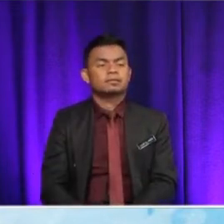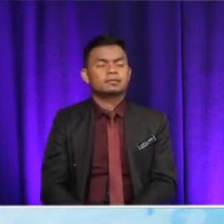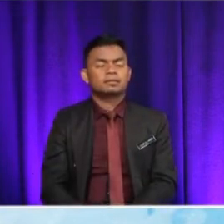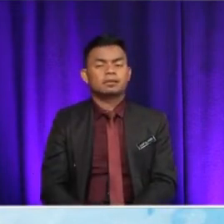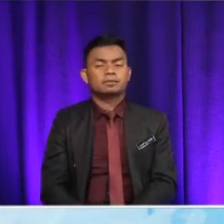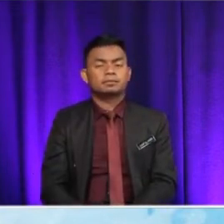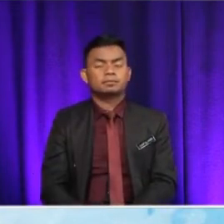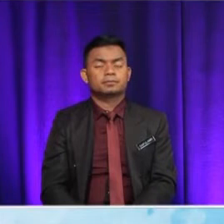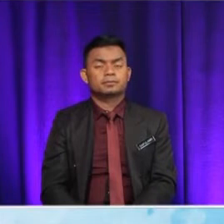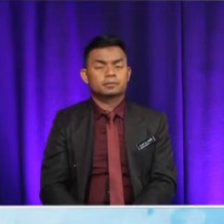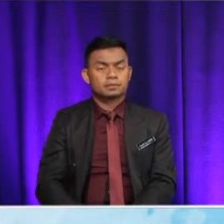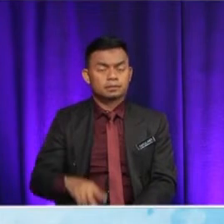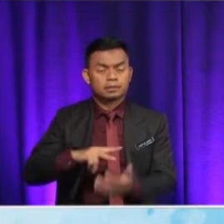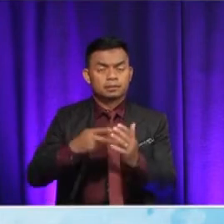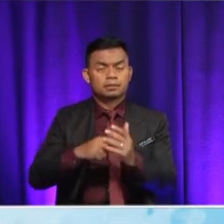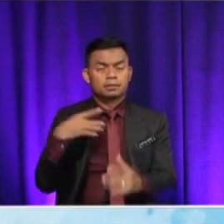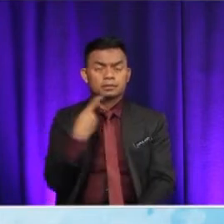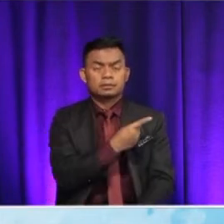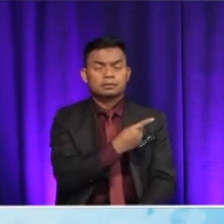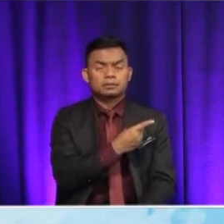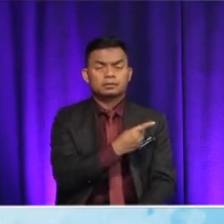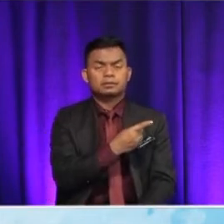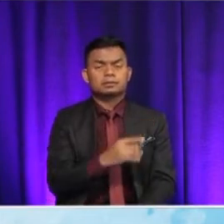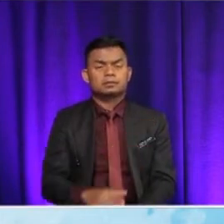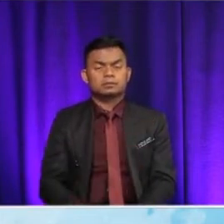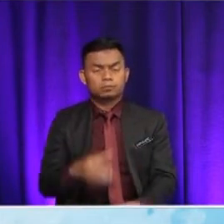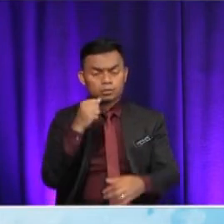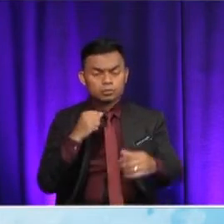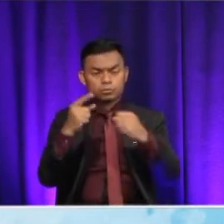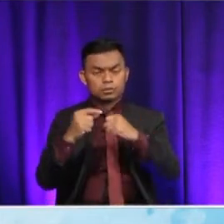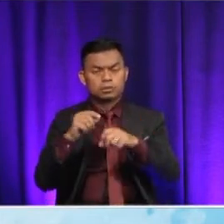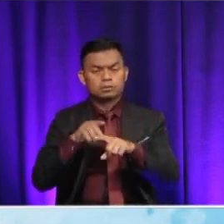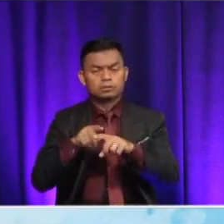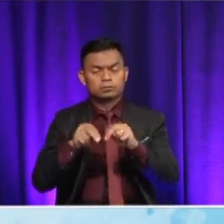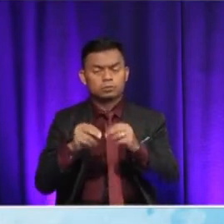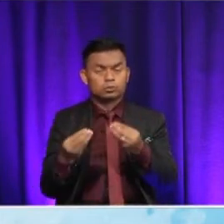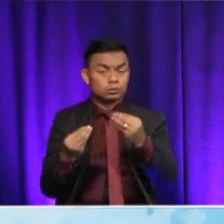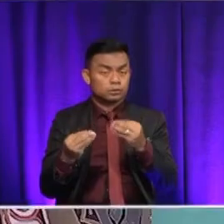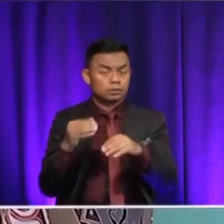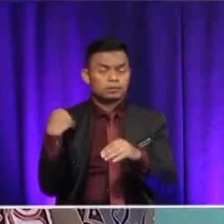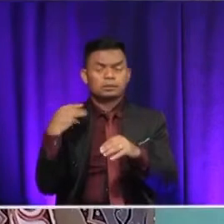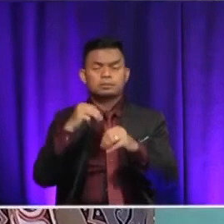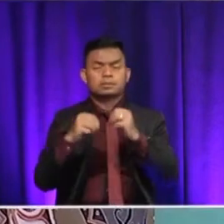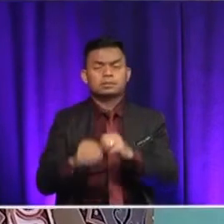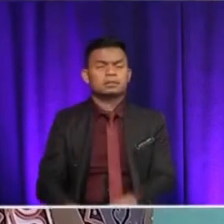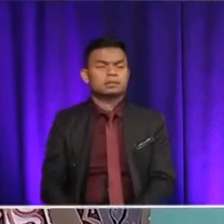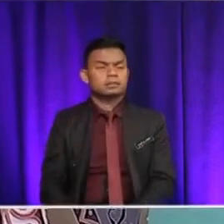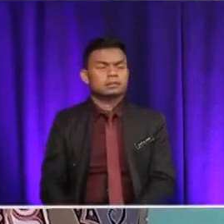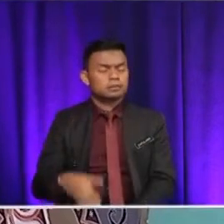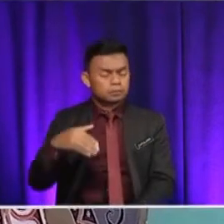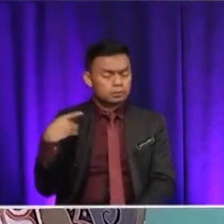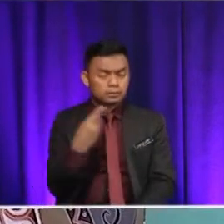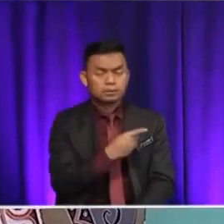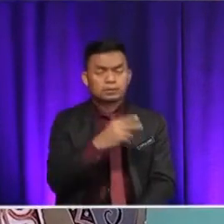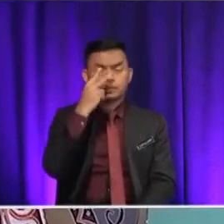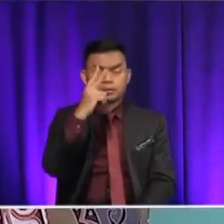Kadang dia kelang kabut, ada pula pergi buka balik. Apa masalah? Bongkar. Jangan macam tu. Kita cek dulu kunci paip kita dah